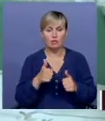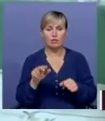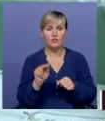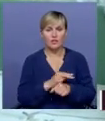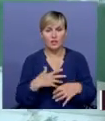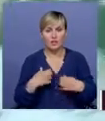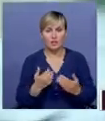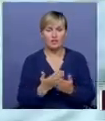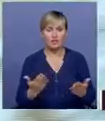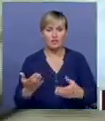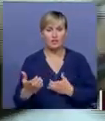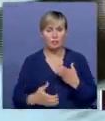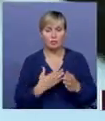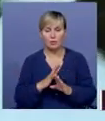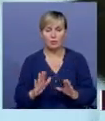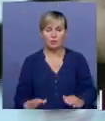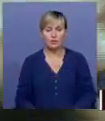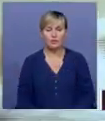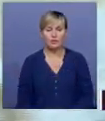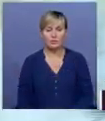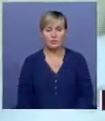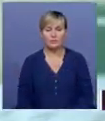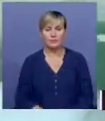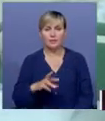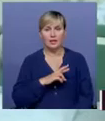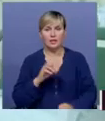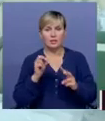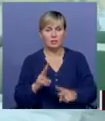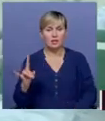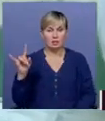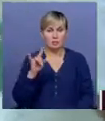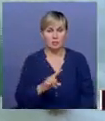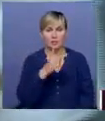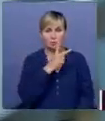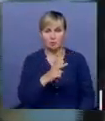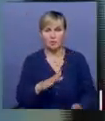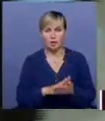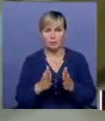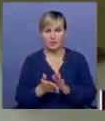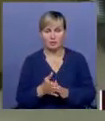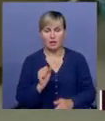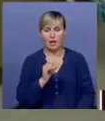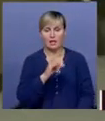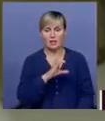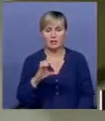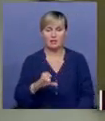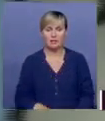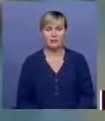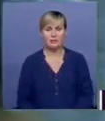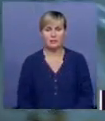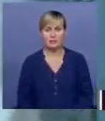вас, не беспокойтесь. Я специально прилетел, смотрел обстановку в Арысе.